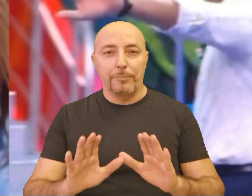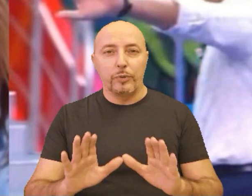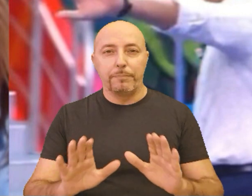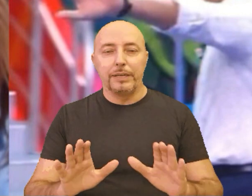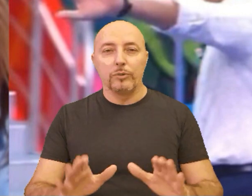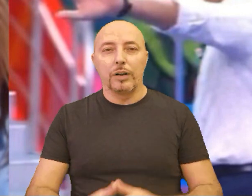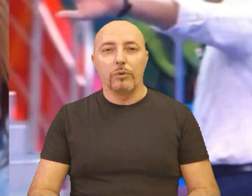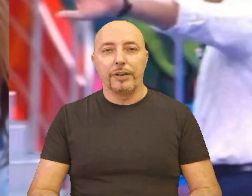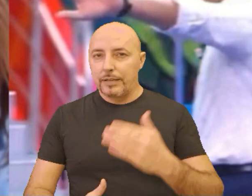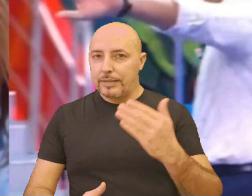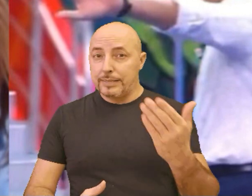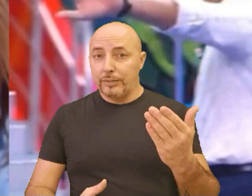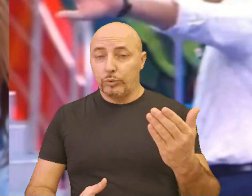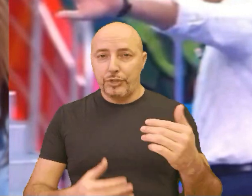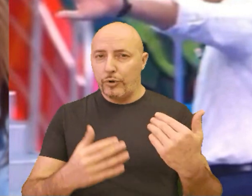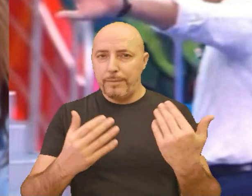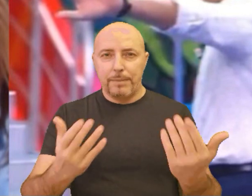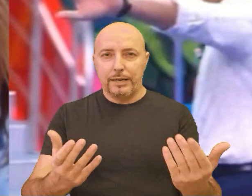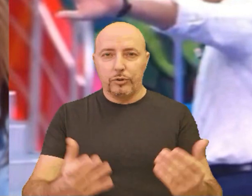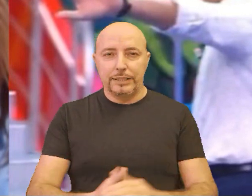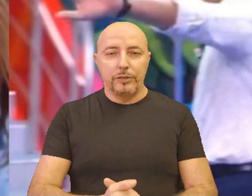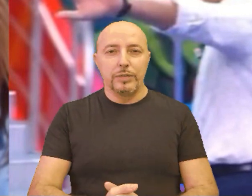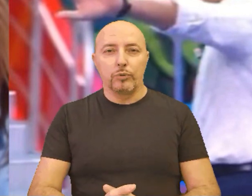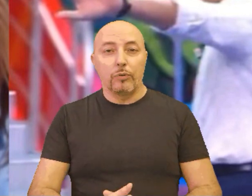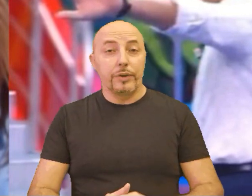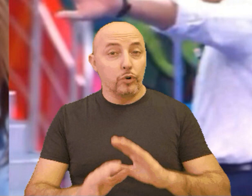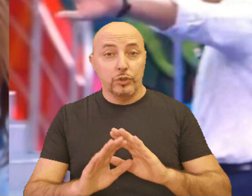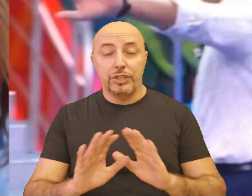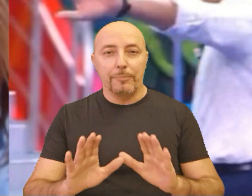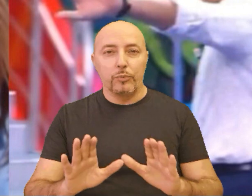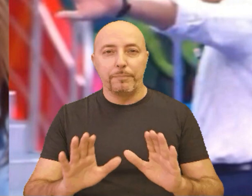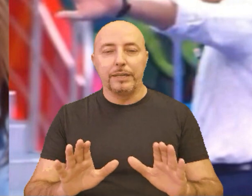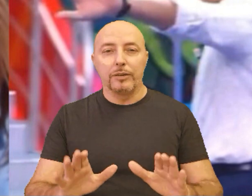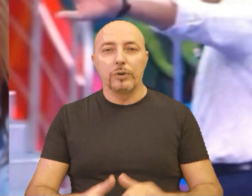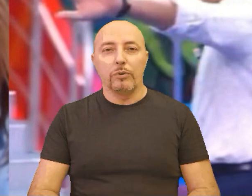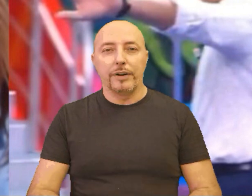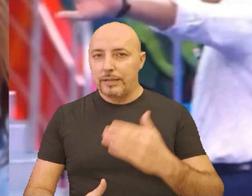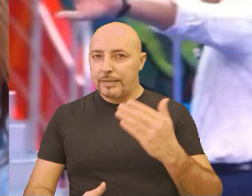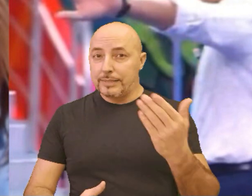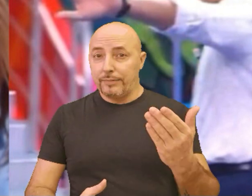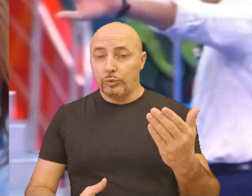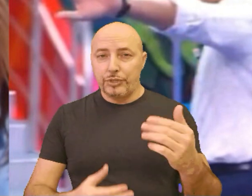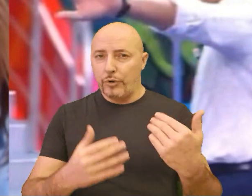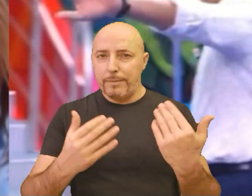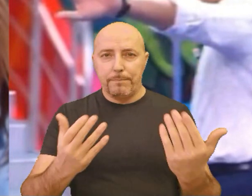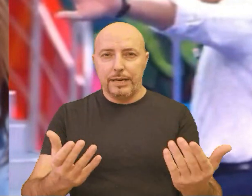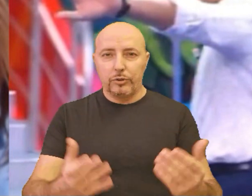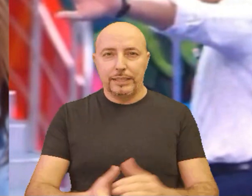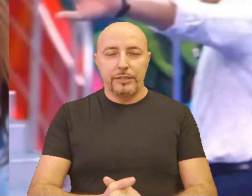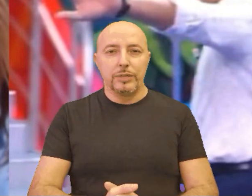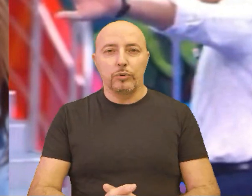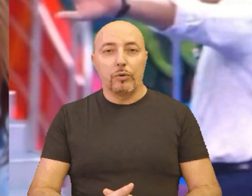interviste nostra figlia Silvia ha le sue problematiche di salute a 18 anni il problema persiste ma con il suo sorriso è più